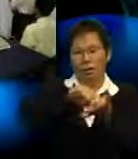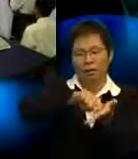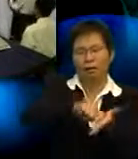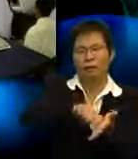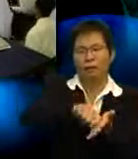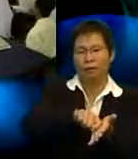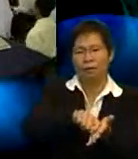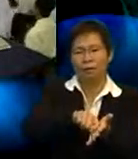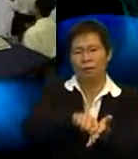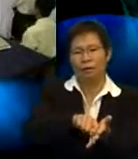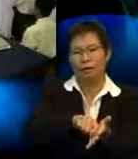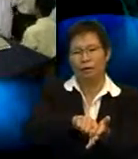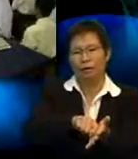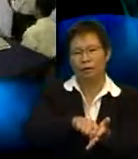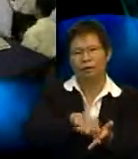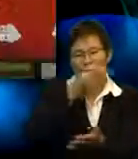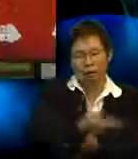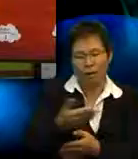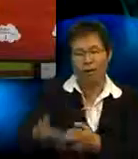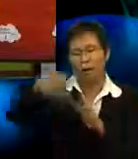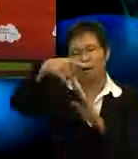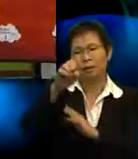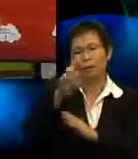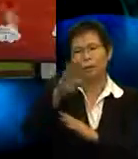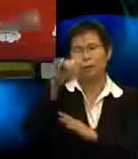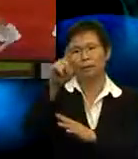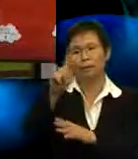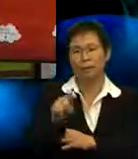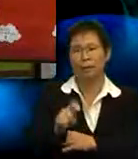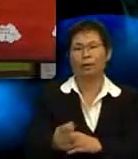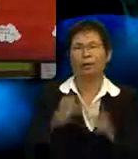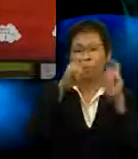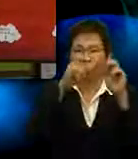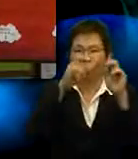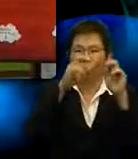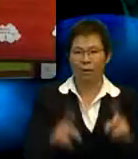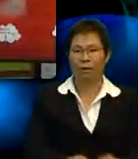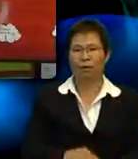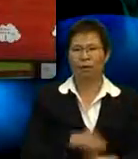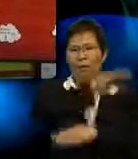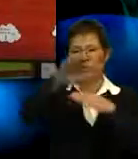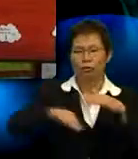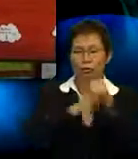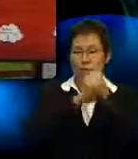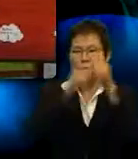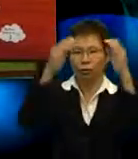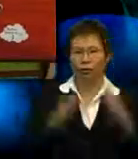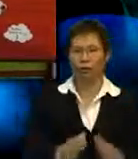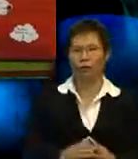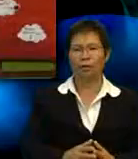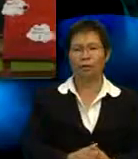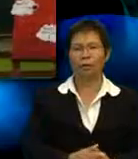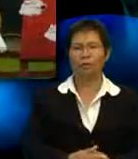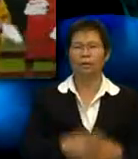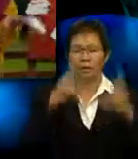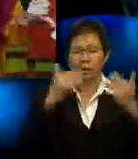selip kaca bahan penebat. Okey, sedar tak suara cikgu? Okey, sekarang